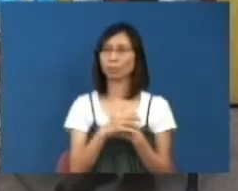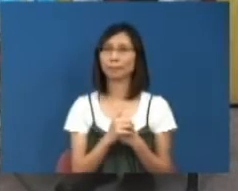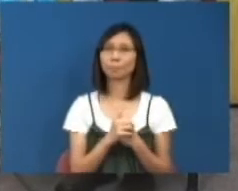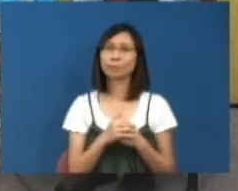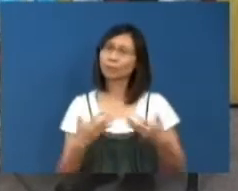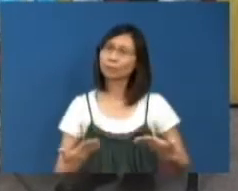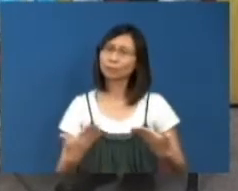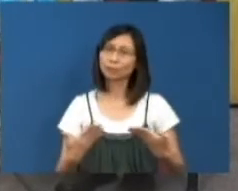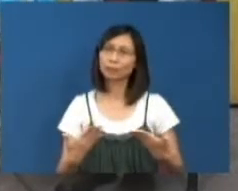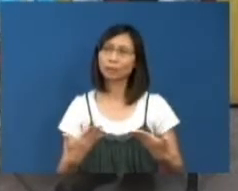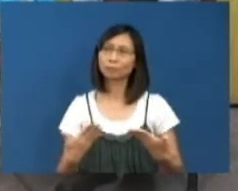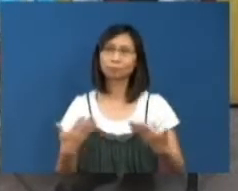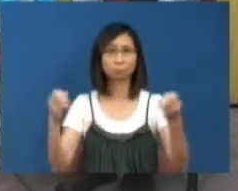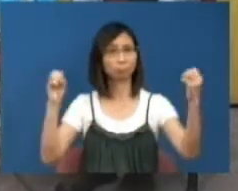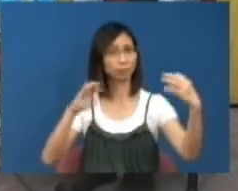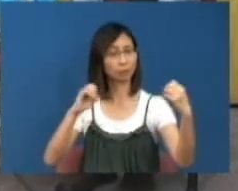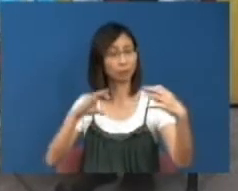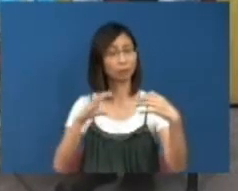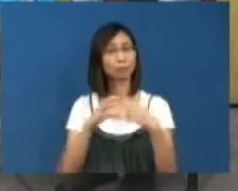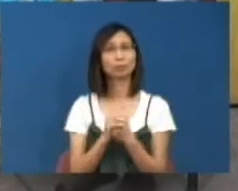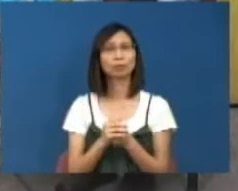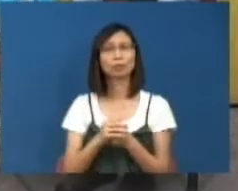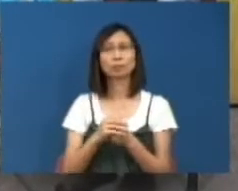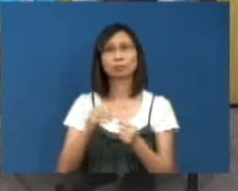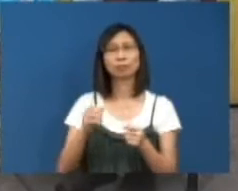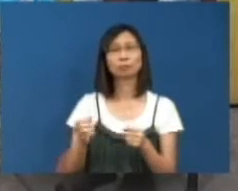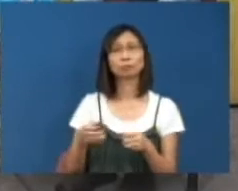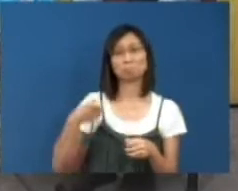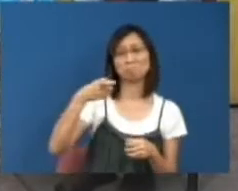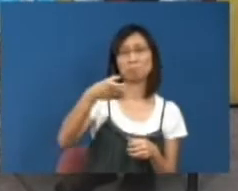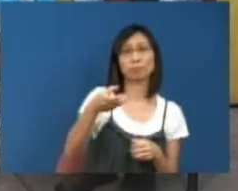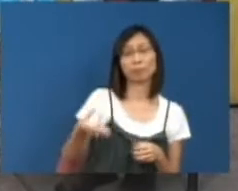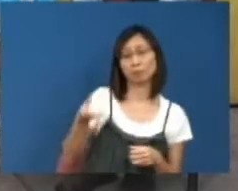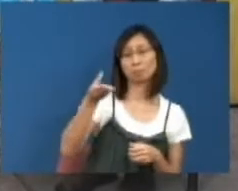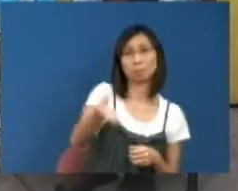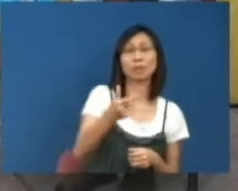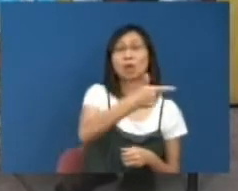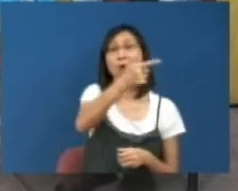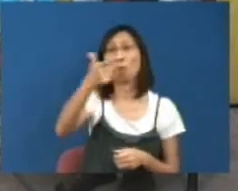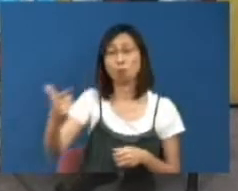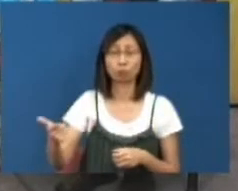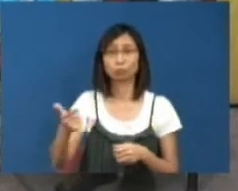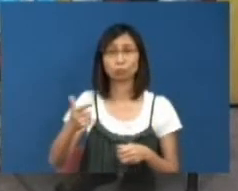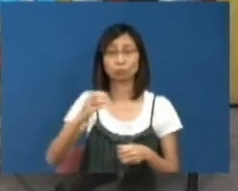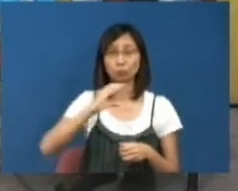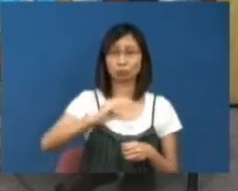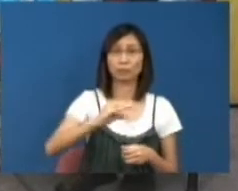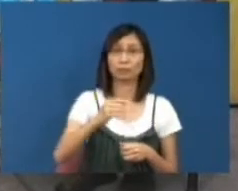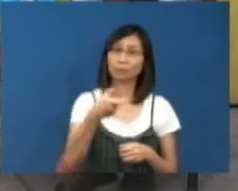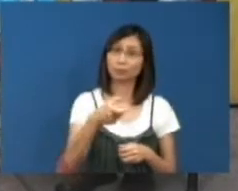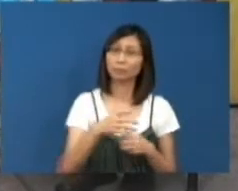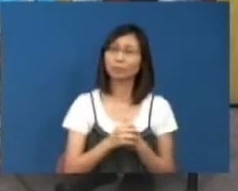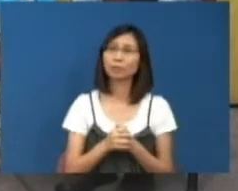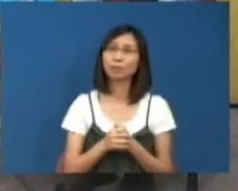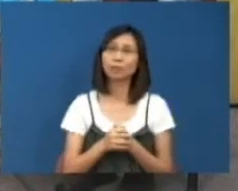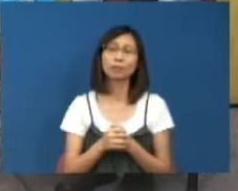緊啊，就即係用好多億去起風場，得到嘅能源係一個 percent。但係我哋大